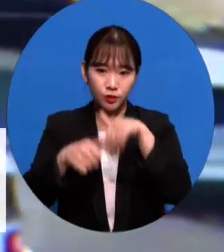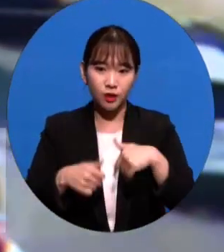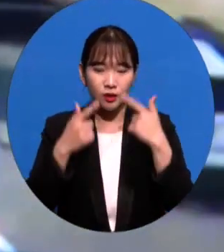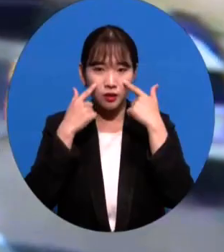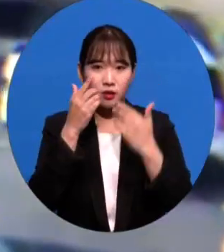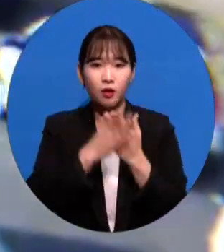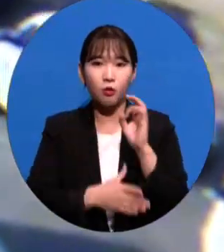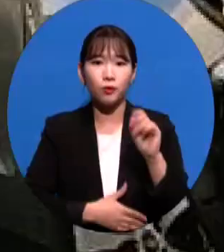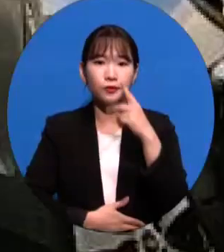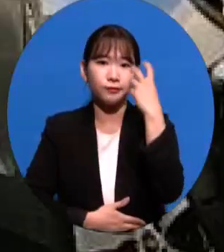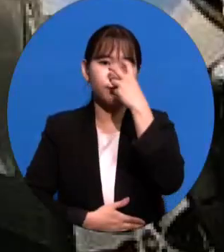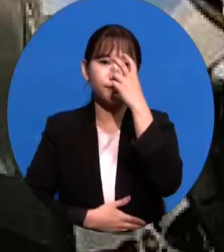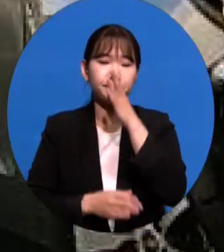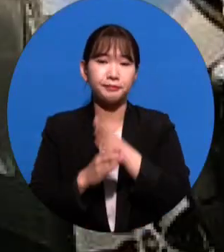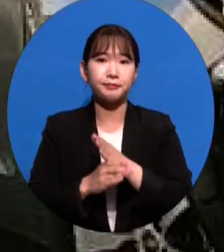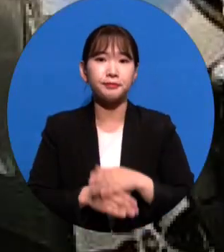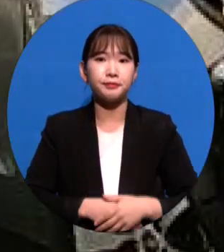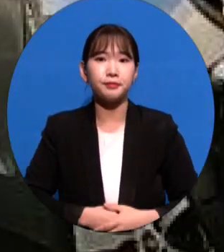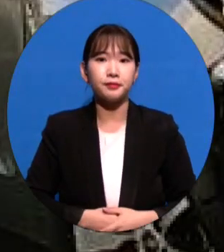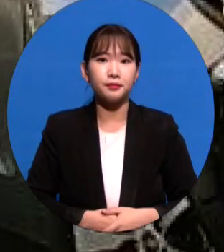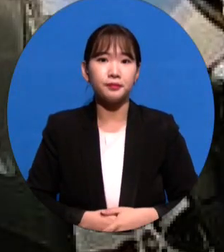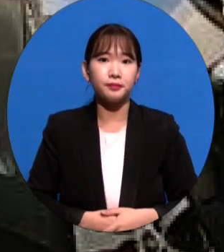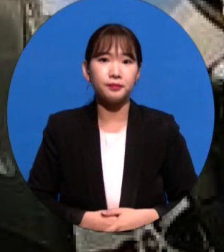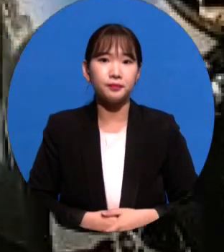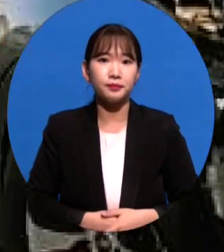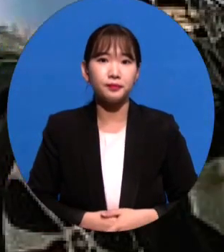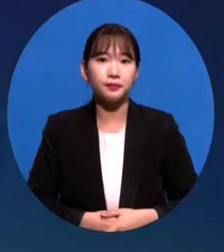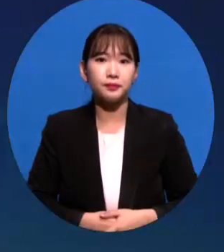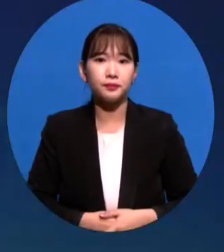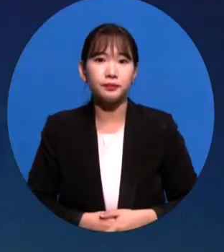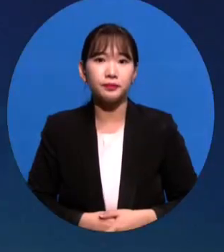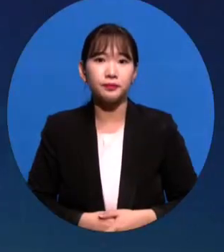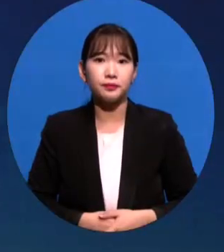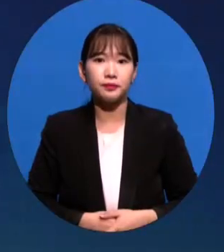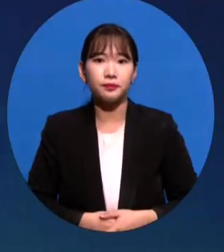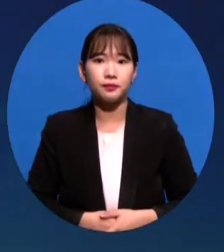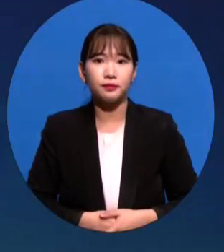정확한 사고 경위를 조사하고 있습니다.